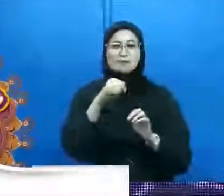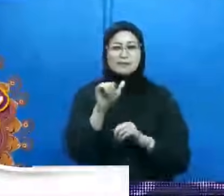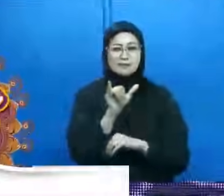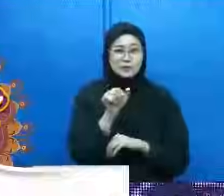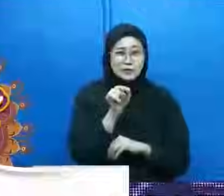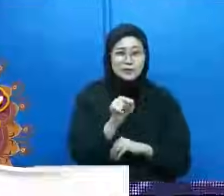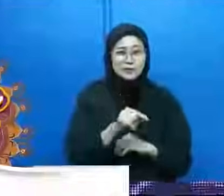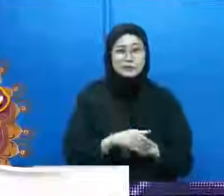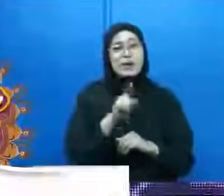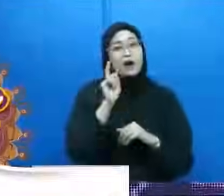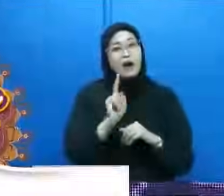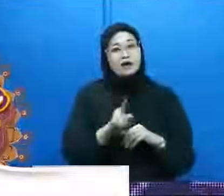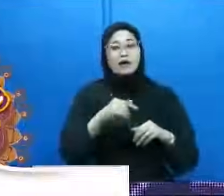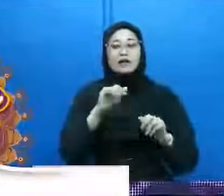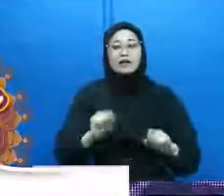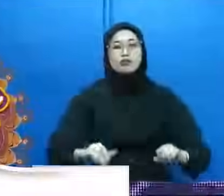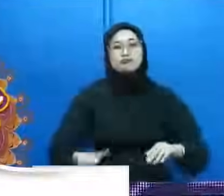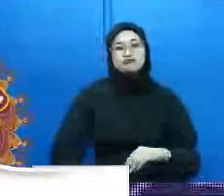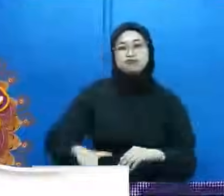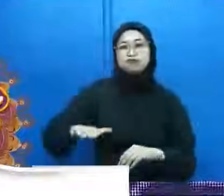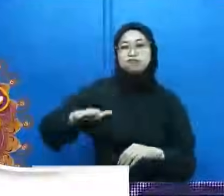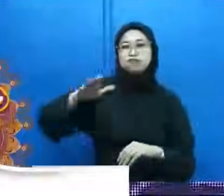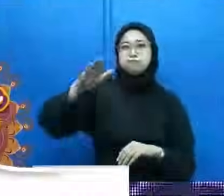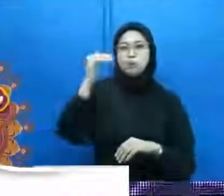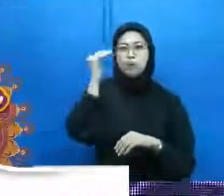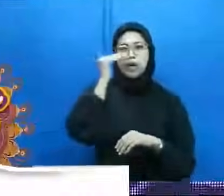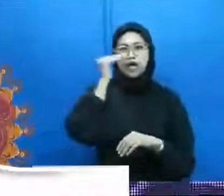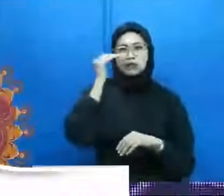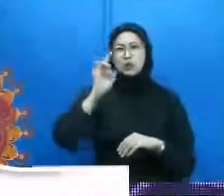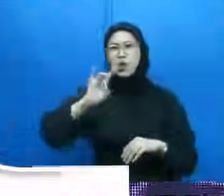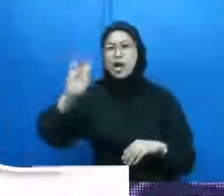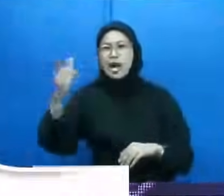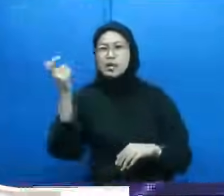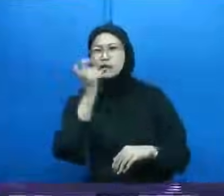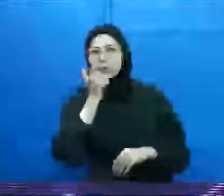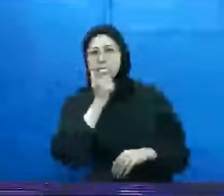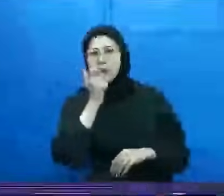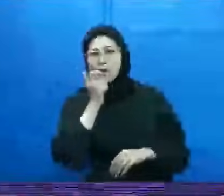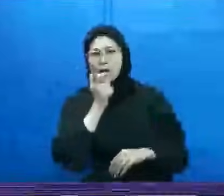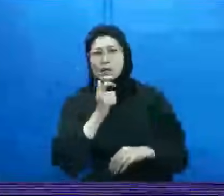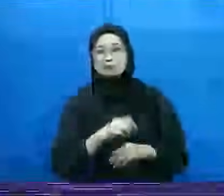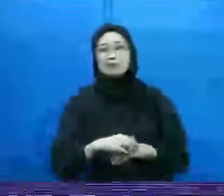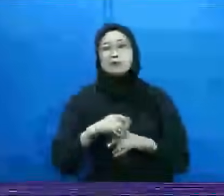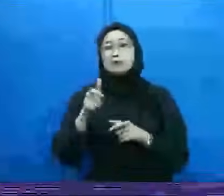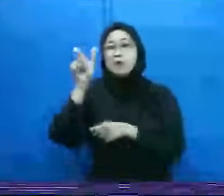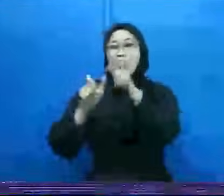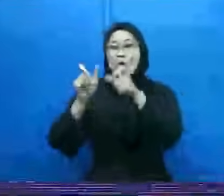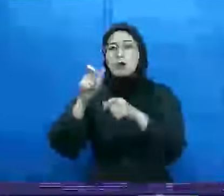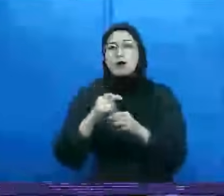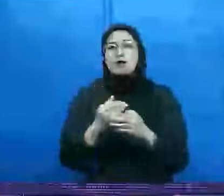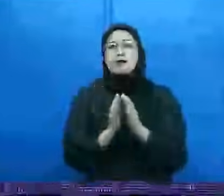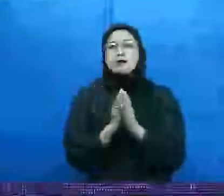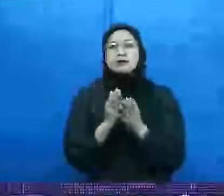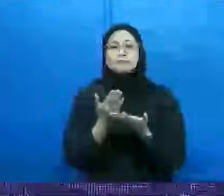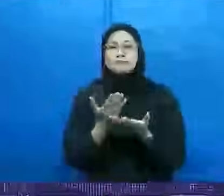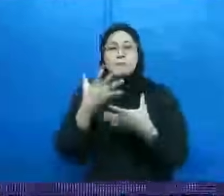saat hidup dia menangis, ditertawakan orang, bahkan saat wafat pun diharapkan orang cepat wafat.